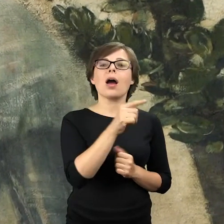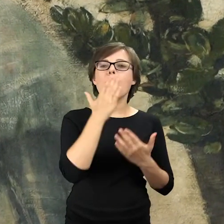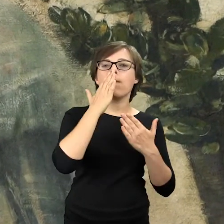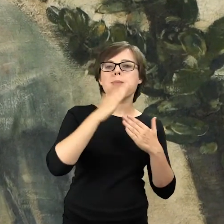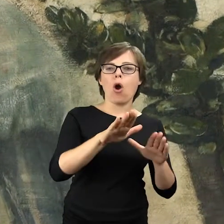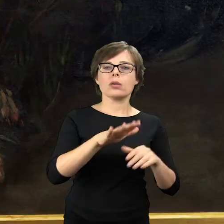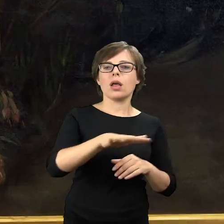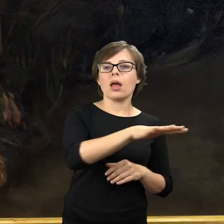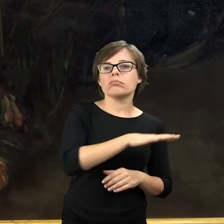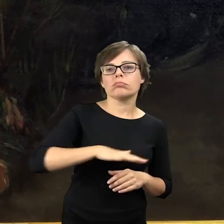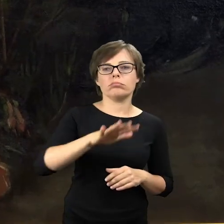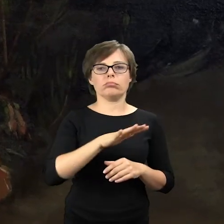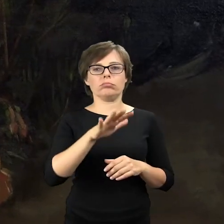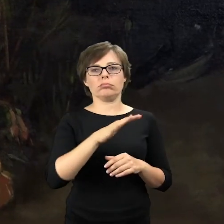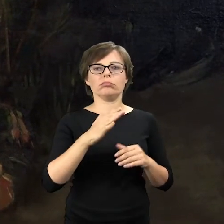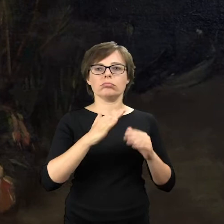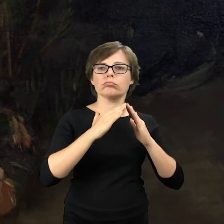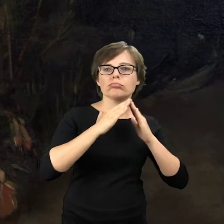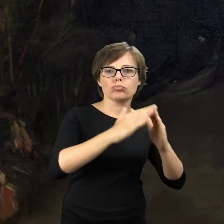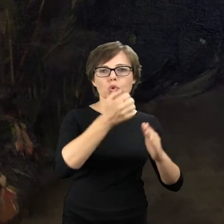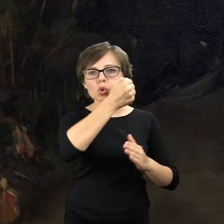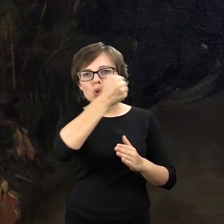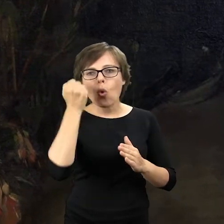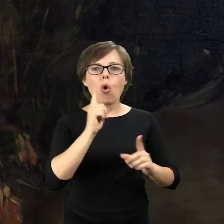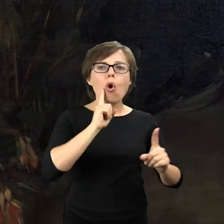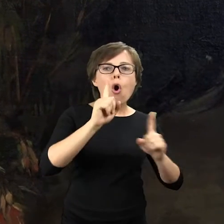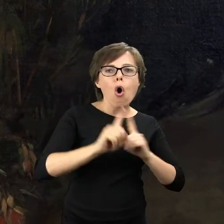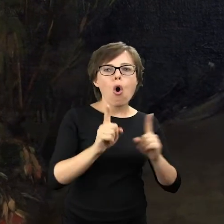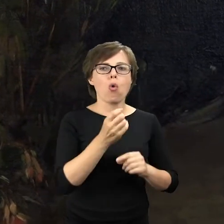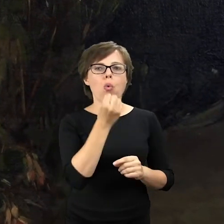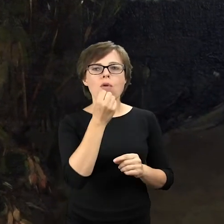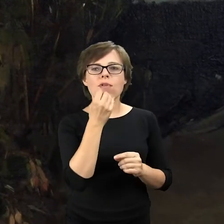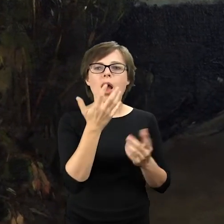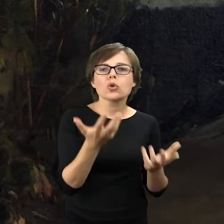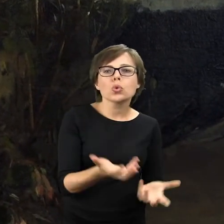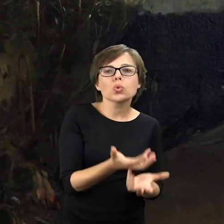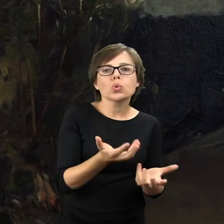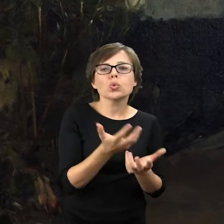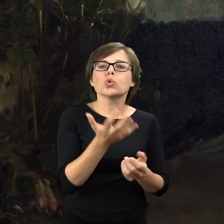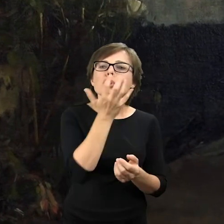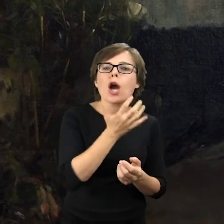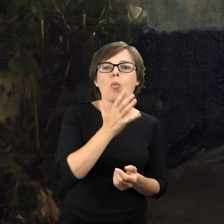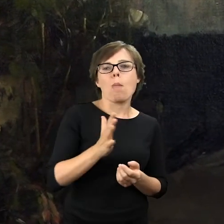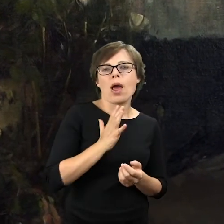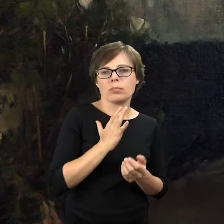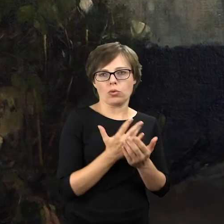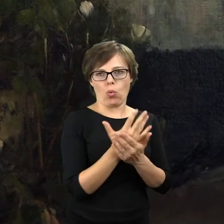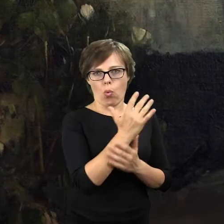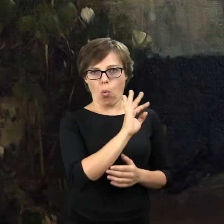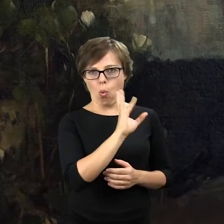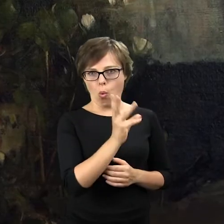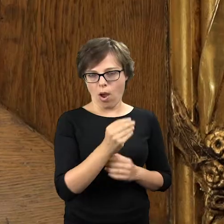kwiaty, dojrzewają, w której jest ciepło, w której jest bezpiecznie. Ten symbol